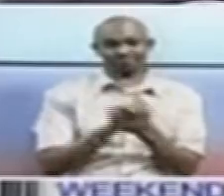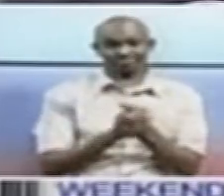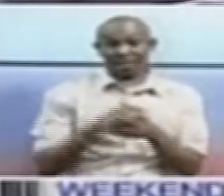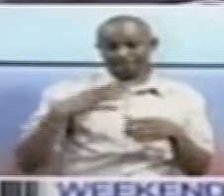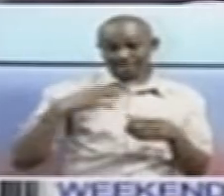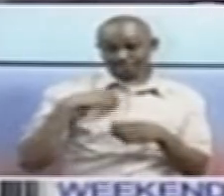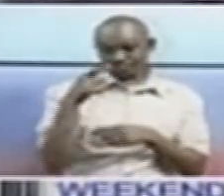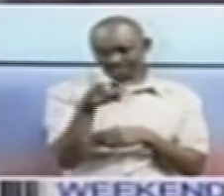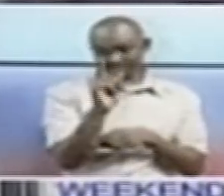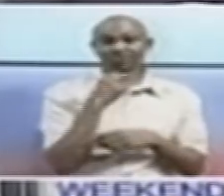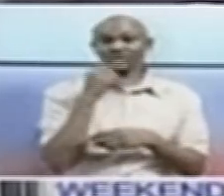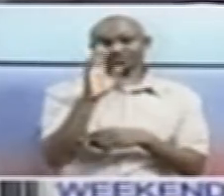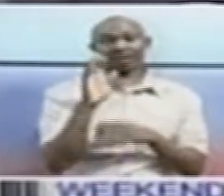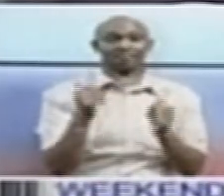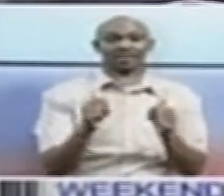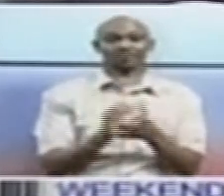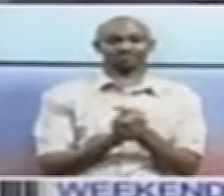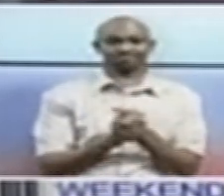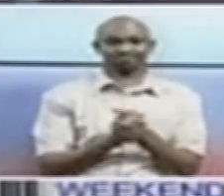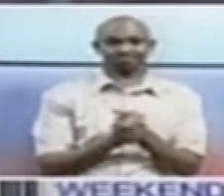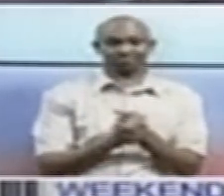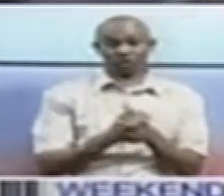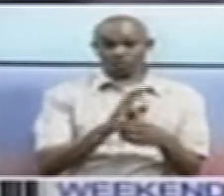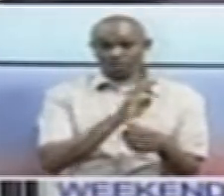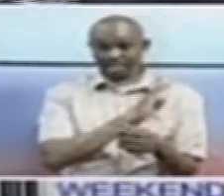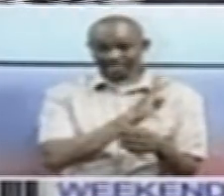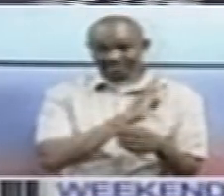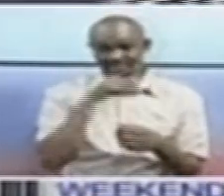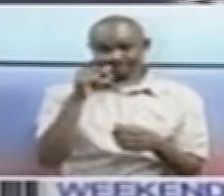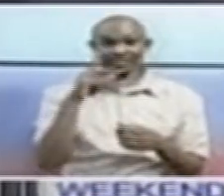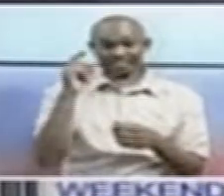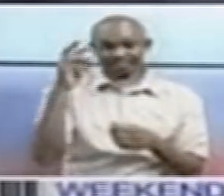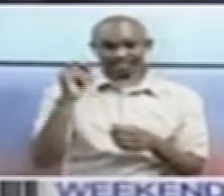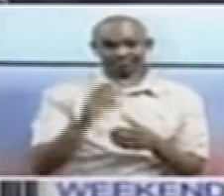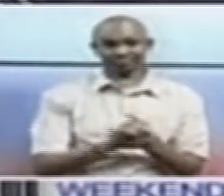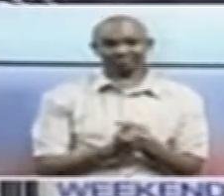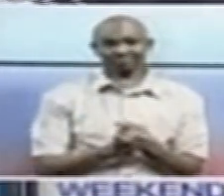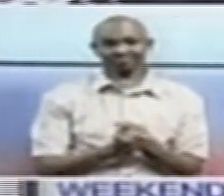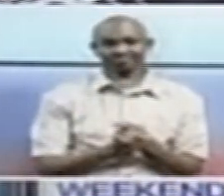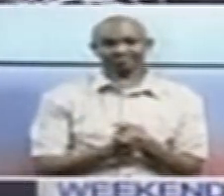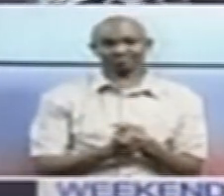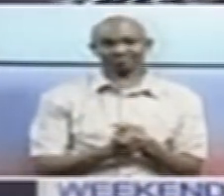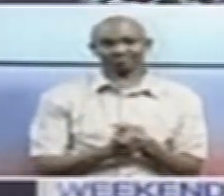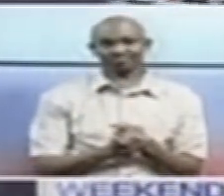Those of the pupils themselves. Wilkinson Abwa, KTN.